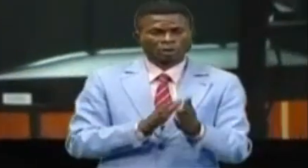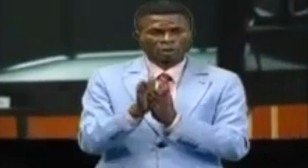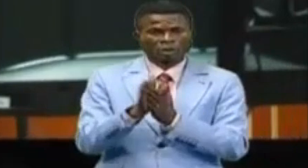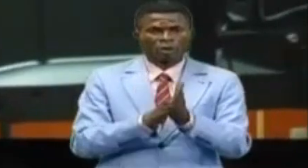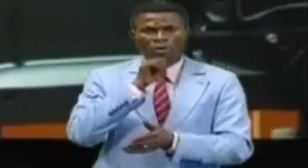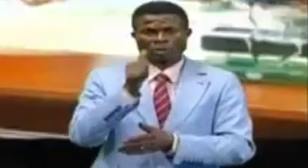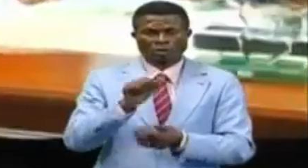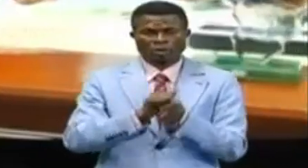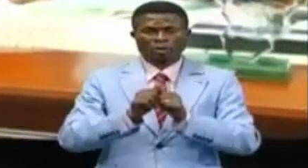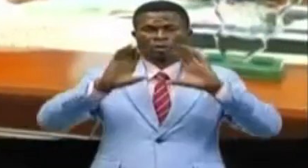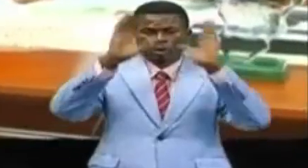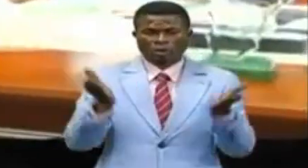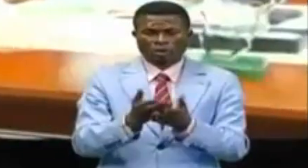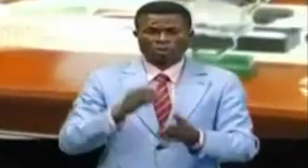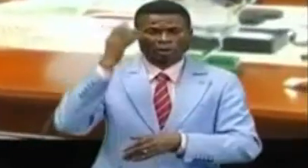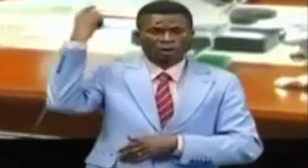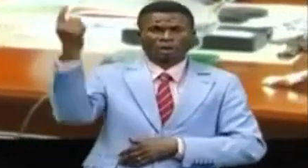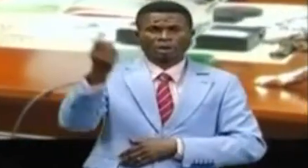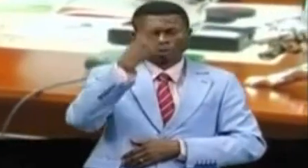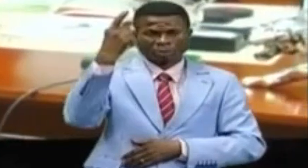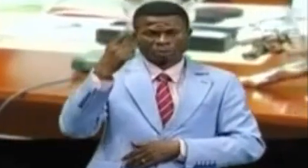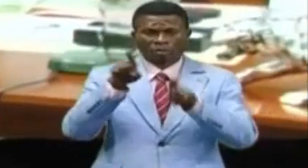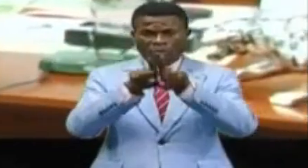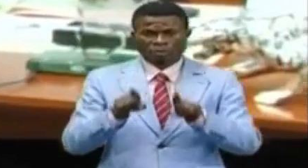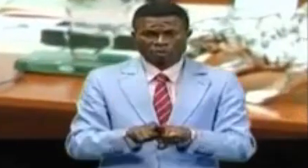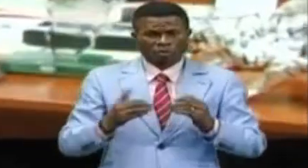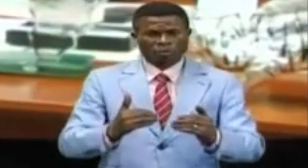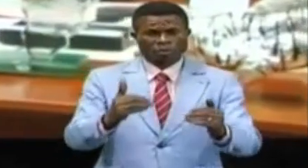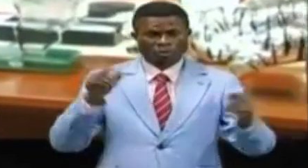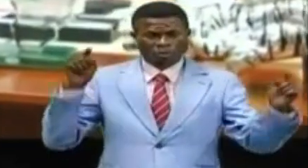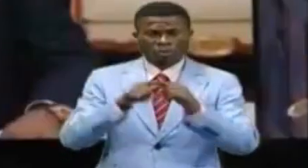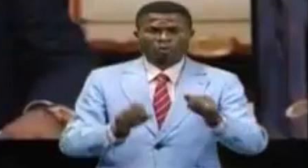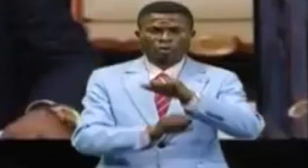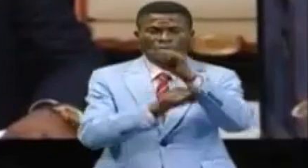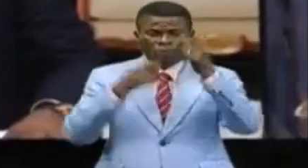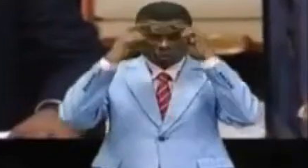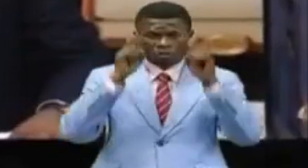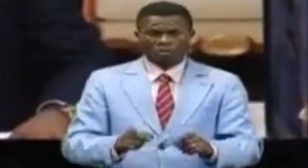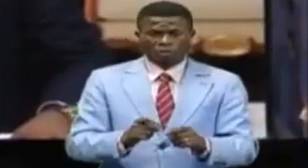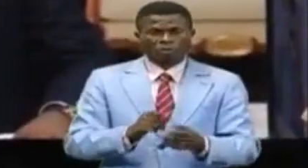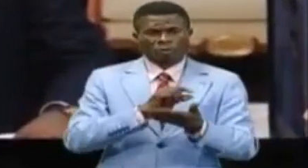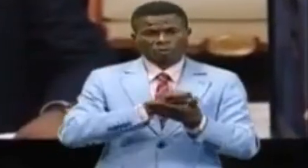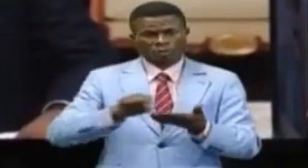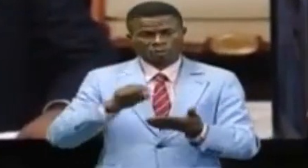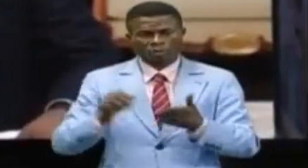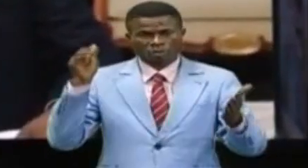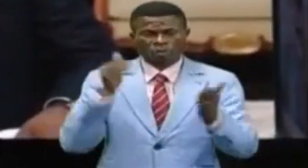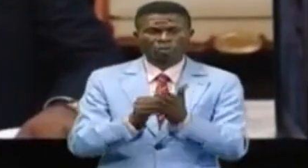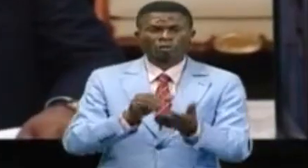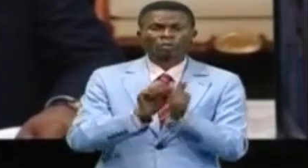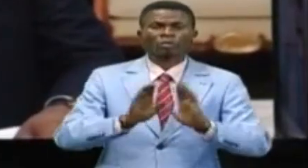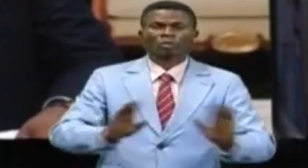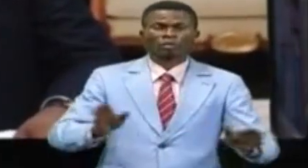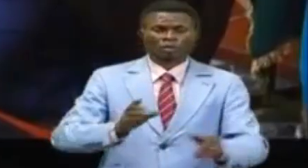la communauté internationale, et qui vont même jusqu'à soutenir des mesures de restriction affectant nos capacités